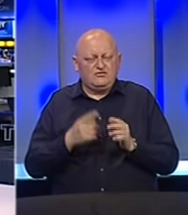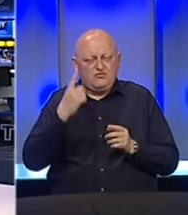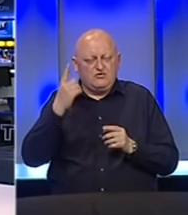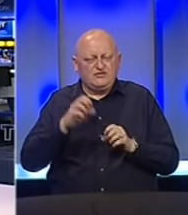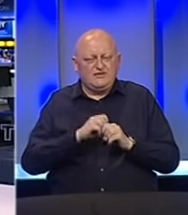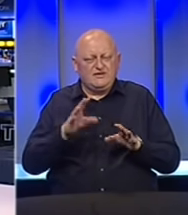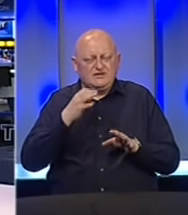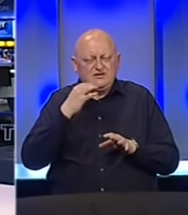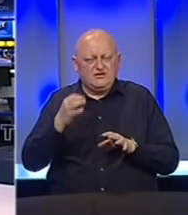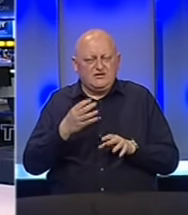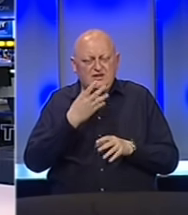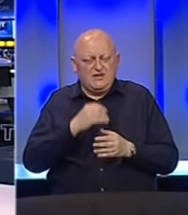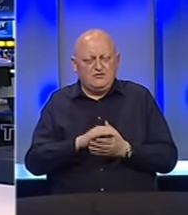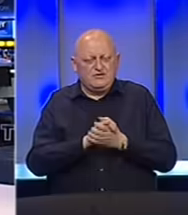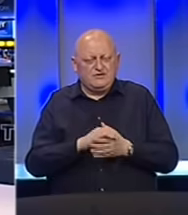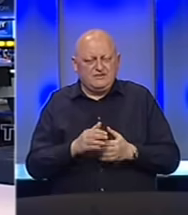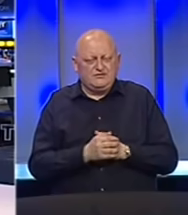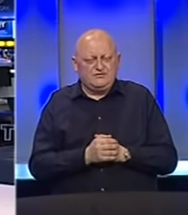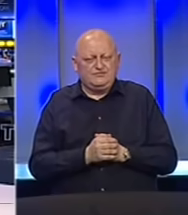podsjećanje na vijesti dana, lijep pozdrav.